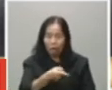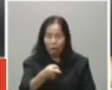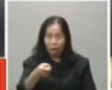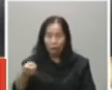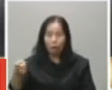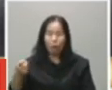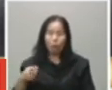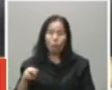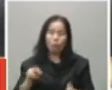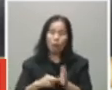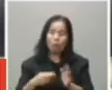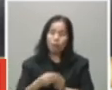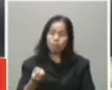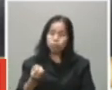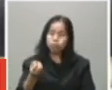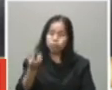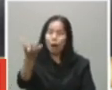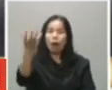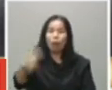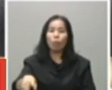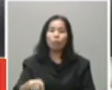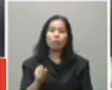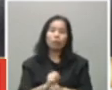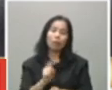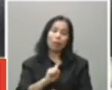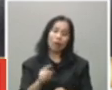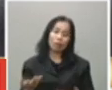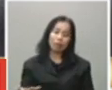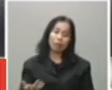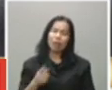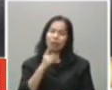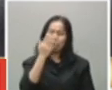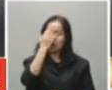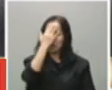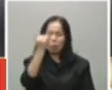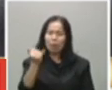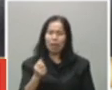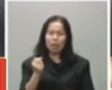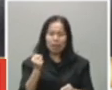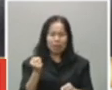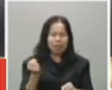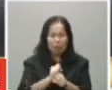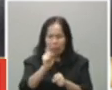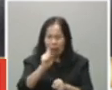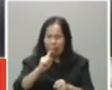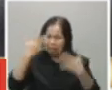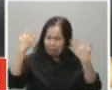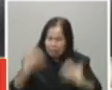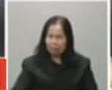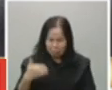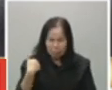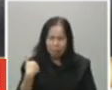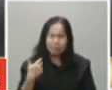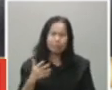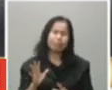ามจริงๆครับท่านประธานทำอะไรสำเร็จสักเรื่องเนี่ยมีครับป่ะ